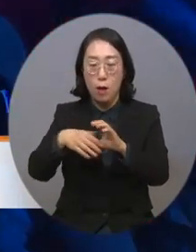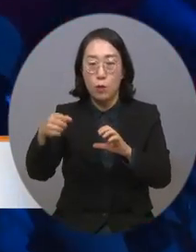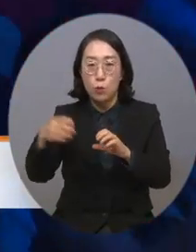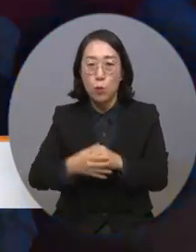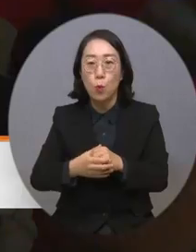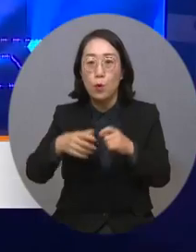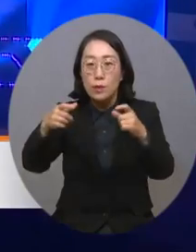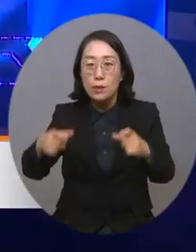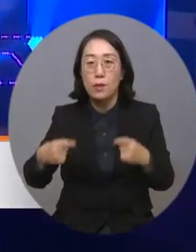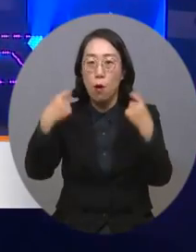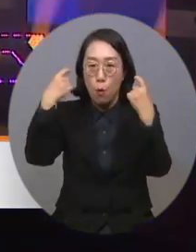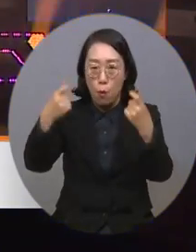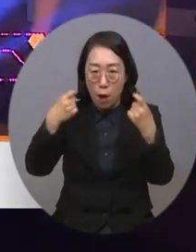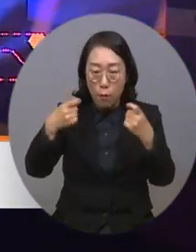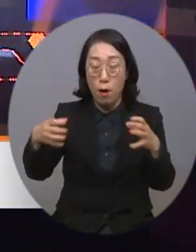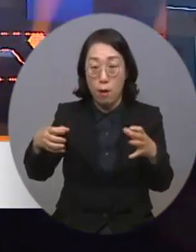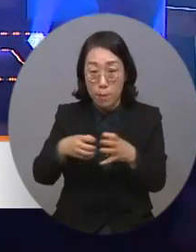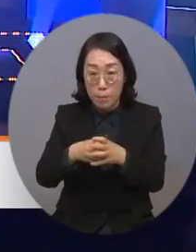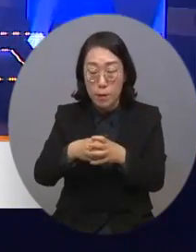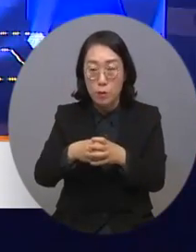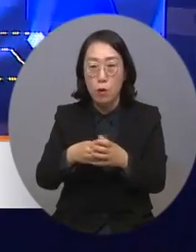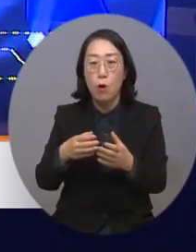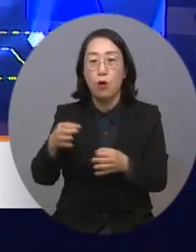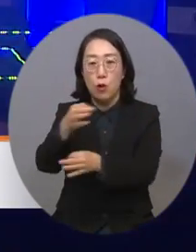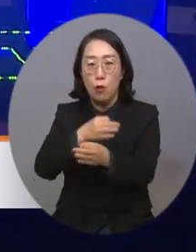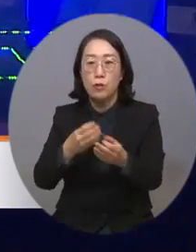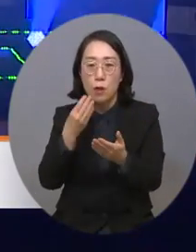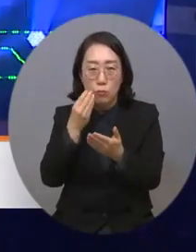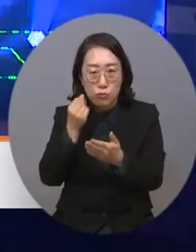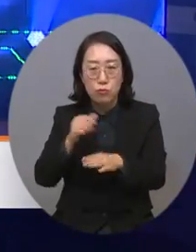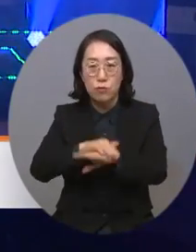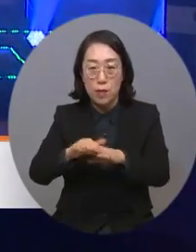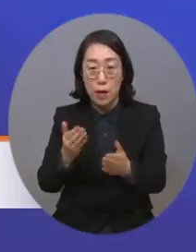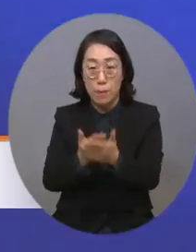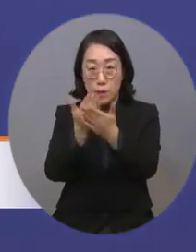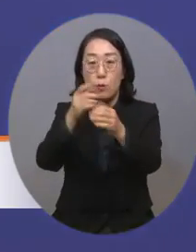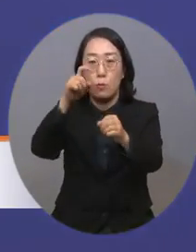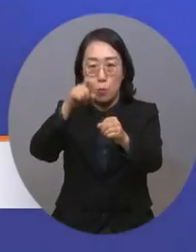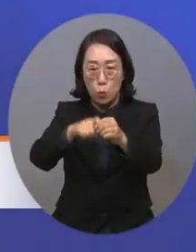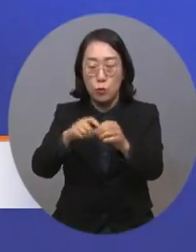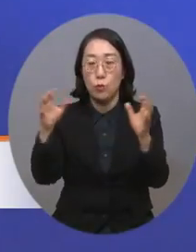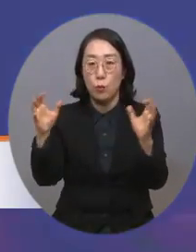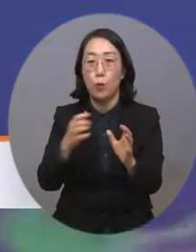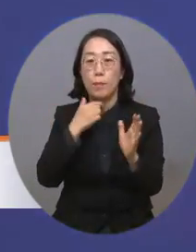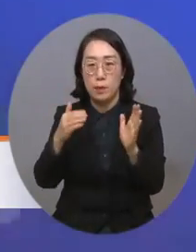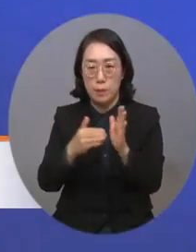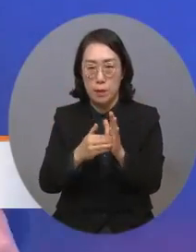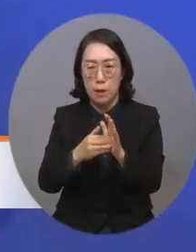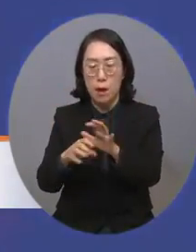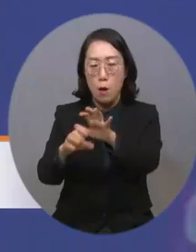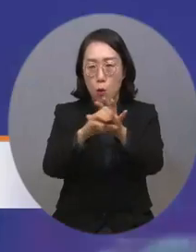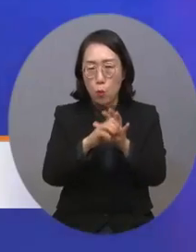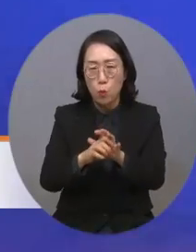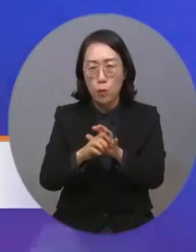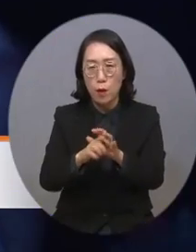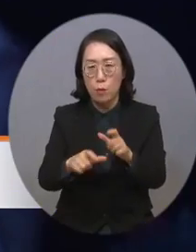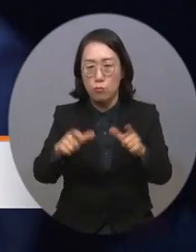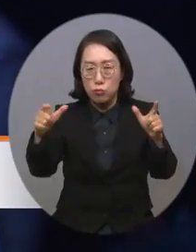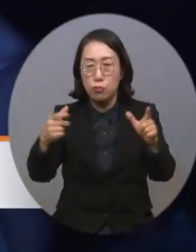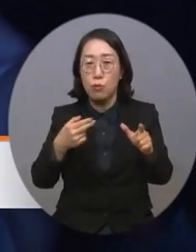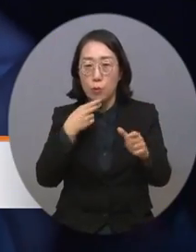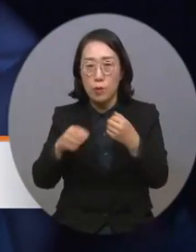브랜드 마케팅을 통한 지역 경제 활성화를 목적으로 개최됐습니다. 특히 코로나19 확산 방지를 위해 백신